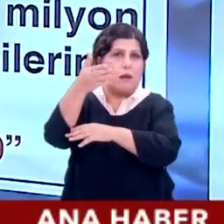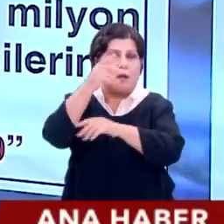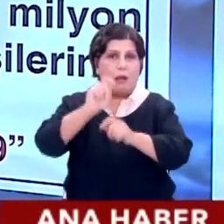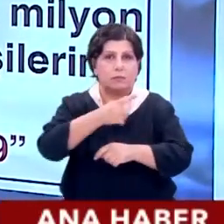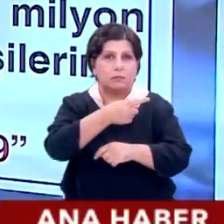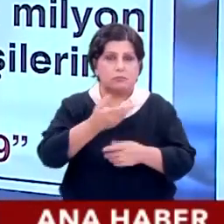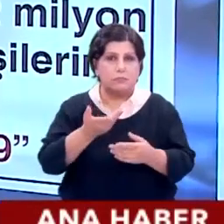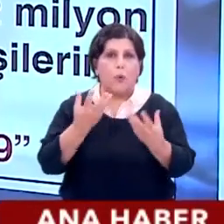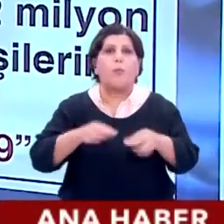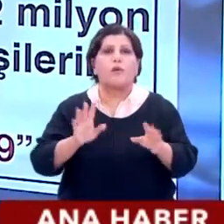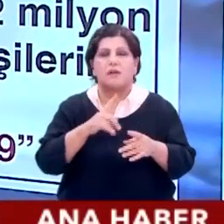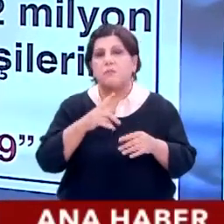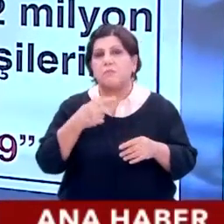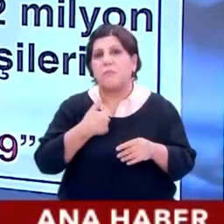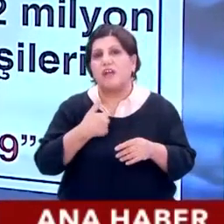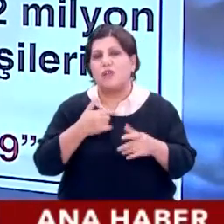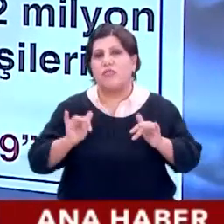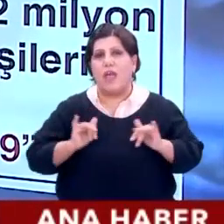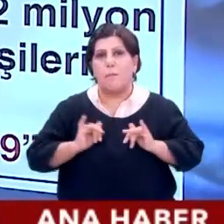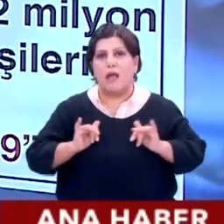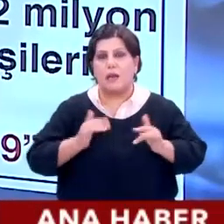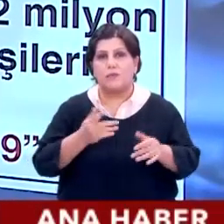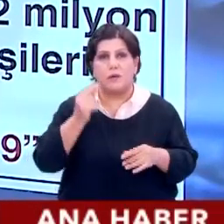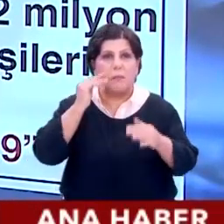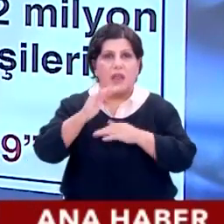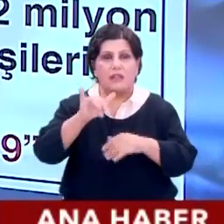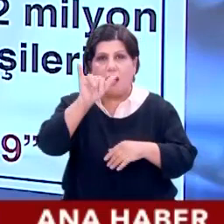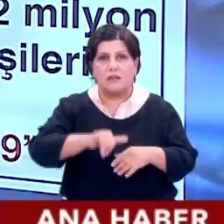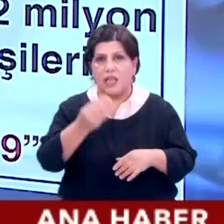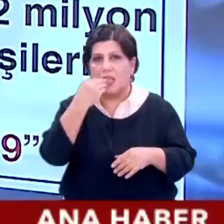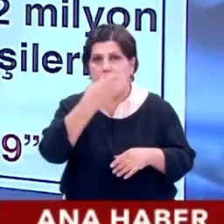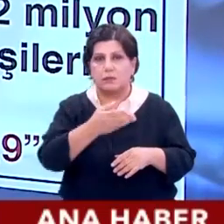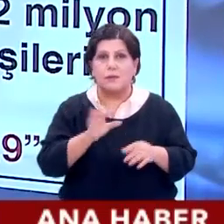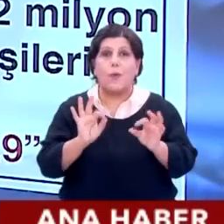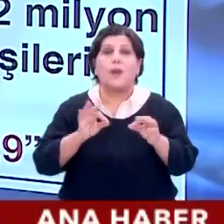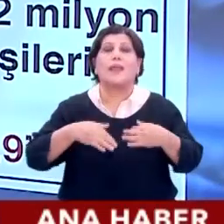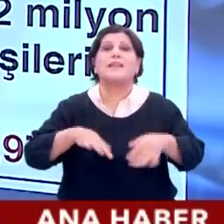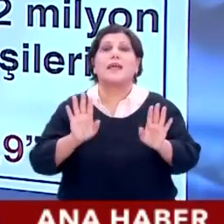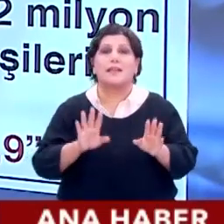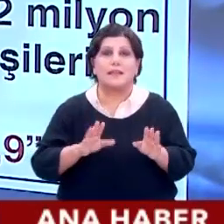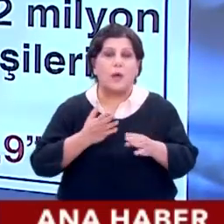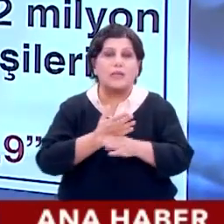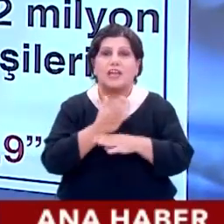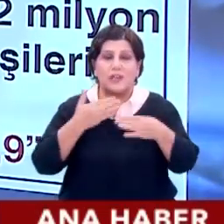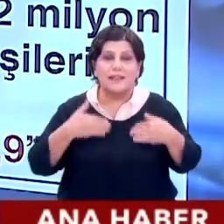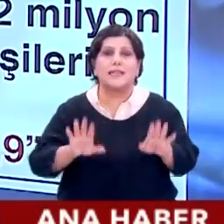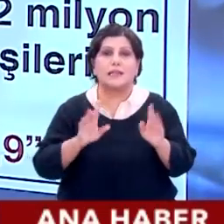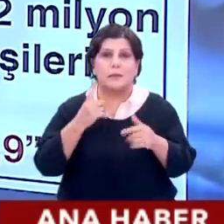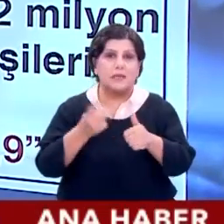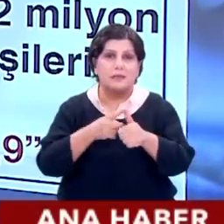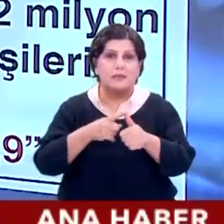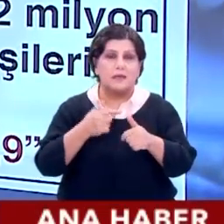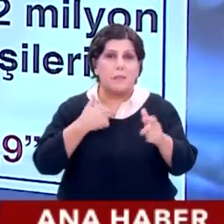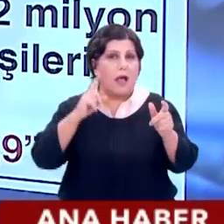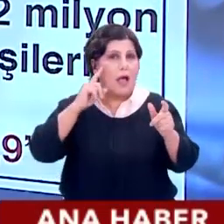bence tembellik bu milletin hakkına girdiniz öyle değil gerçekten değil bir bir